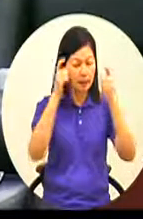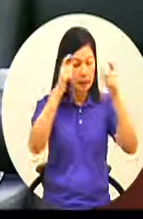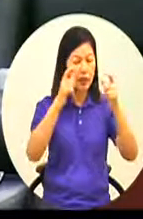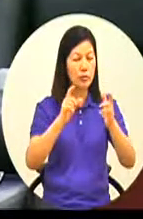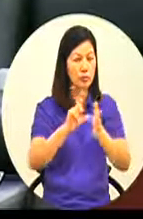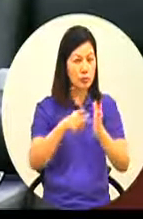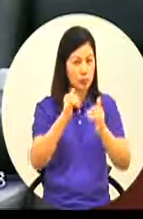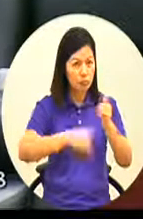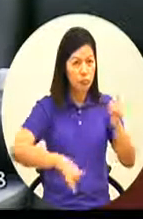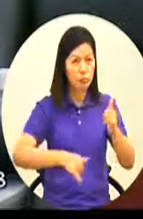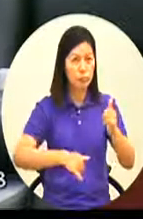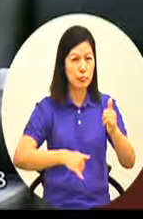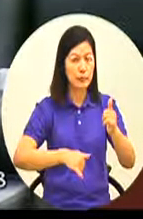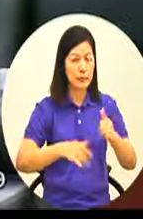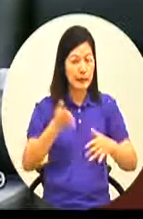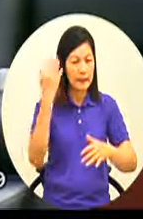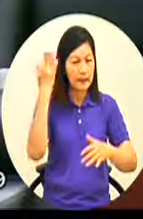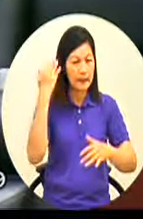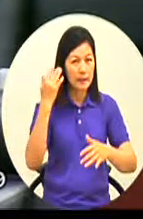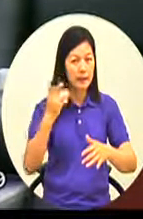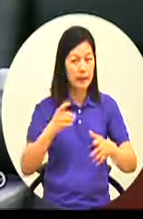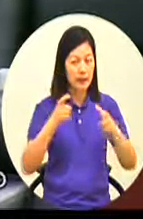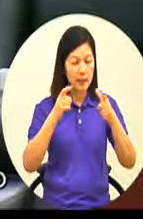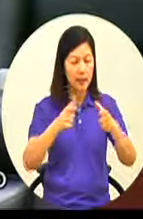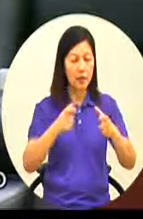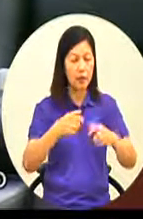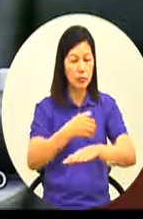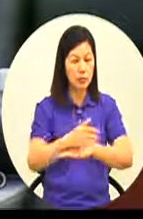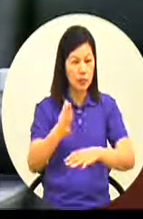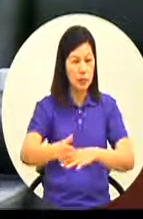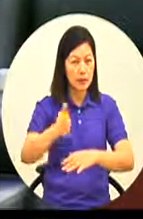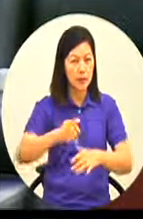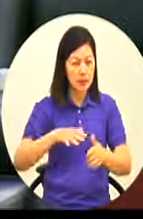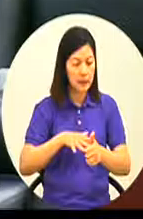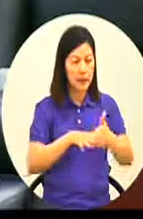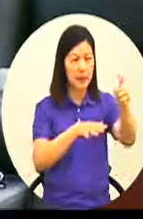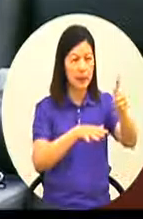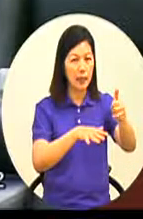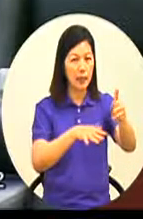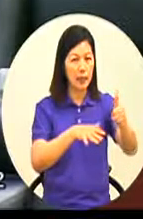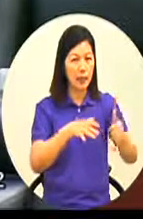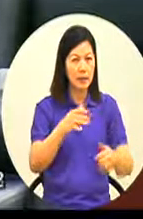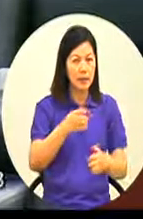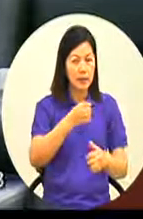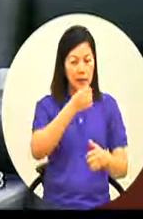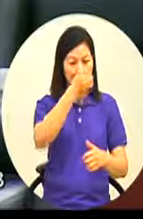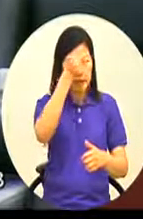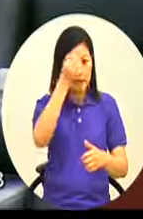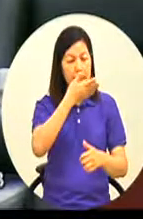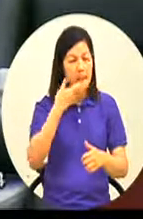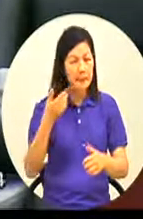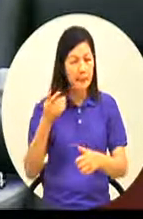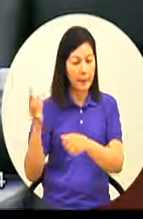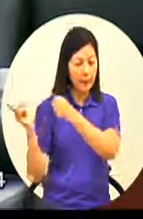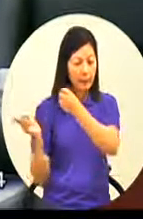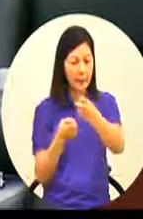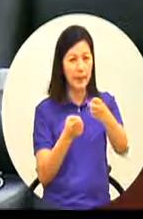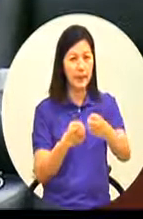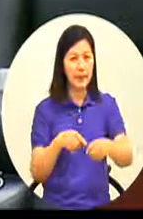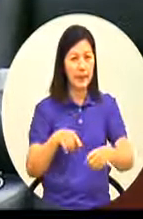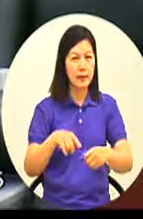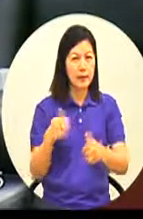当初是我们高雄县长带领，我们的中华青棒代表去，美国的